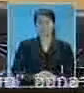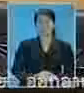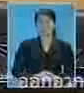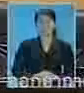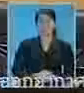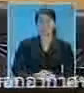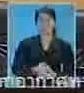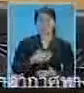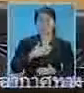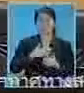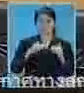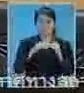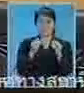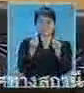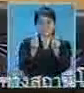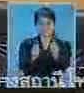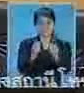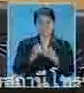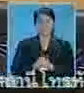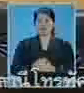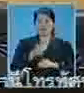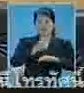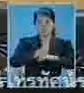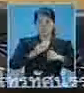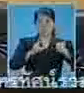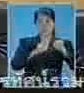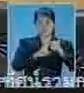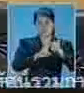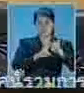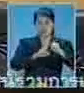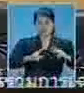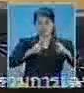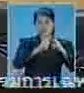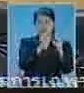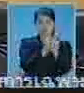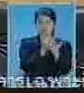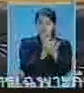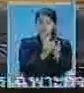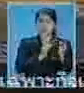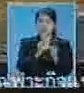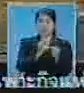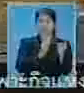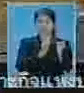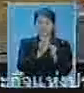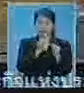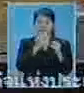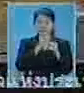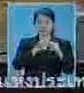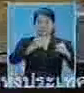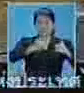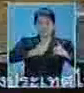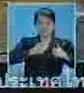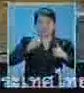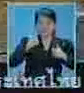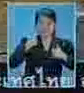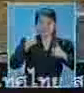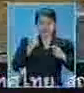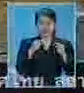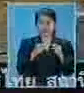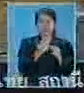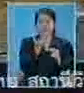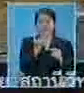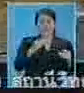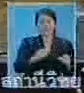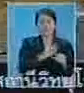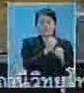ผมจะให้สิทธิ์ท่านรัฐมนตรีประดิษฐ์ใช้สิทธิ์พาดพิงนะครับแต่ก็ต้องขอรวบรัดด้วยนะครับเฉพาะส่วนที่พาดพิงที่ทำให้ท่านอาจจะเสียหายได้นะ